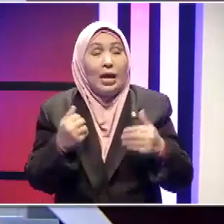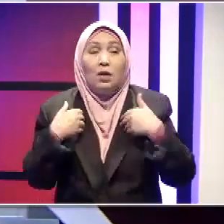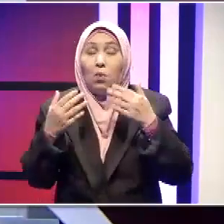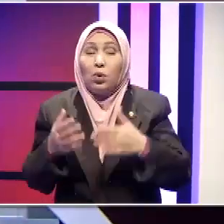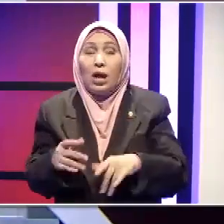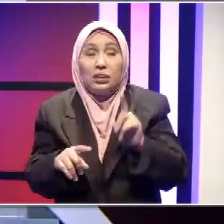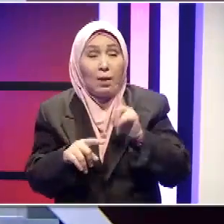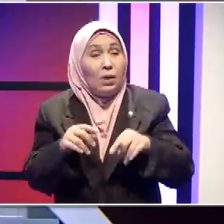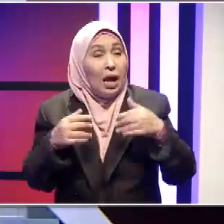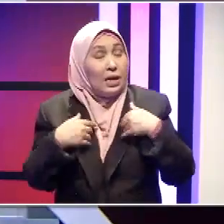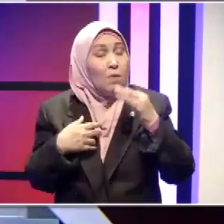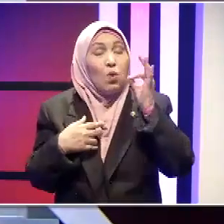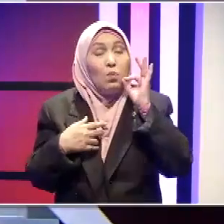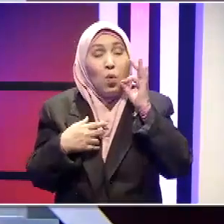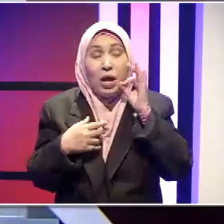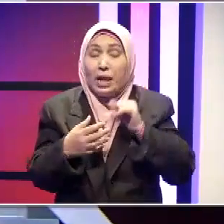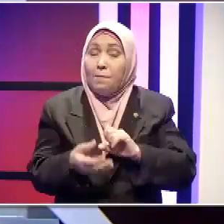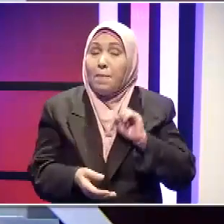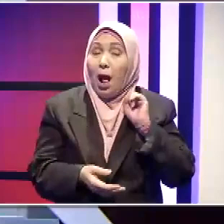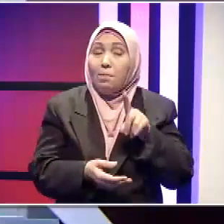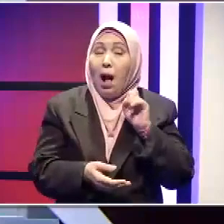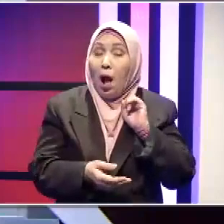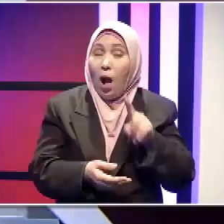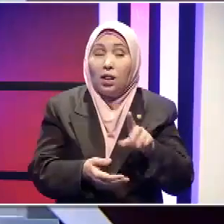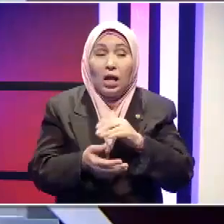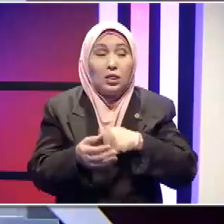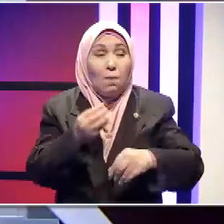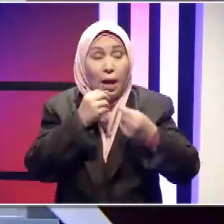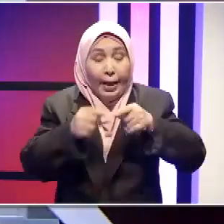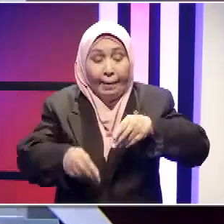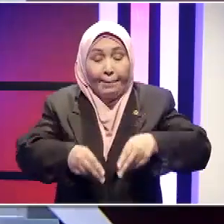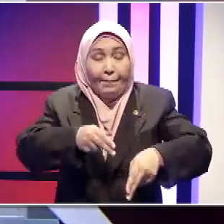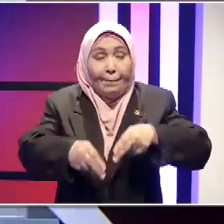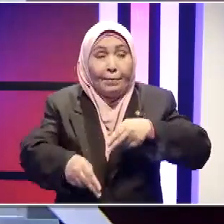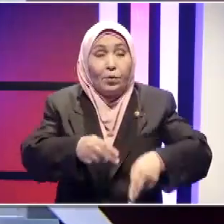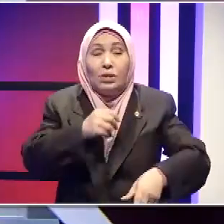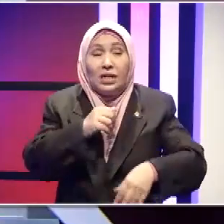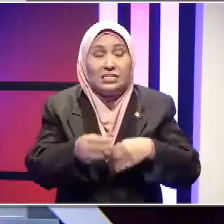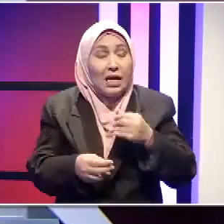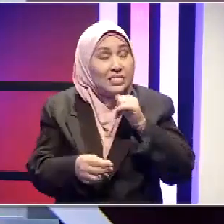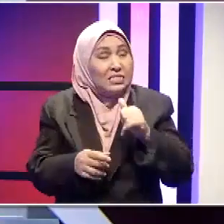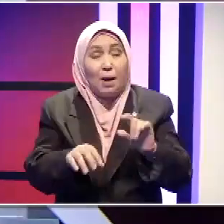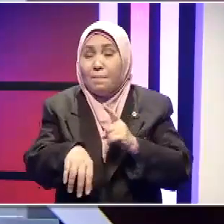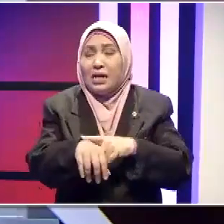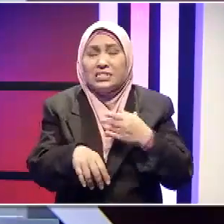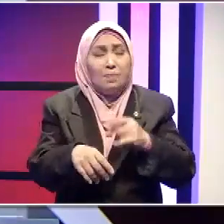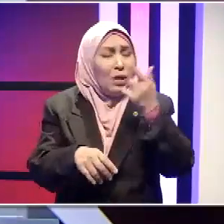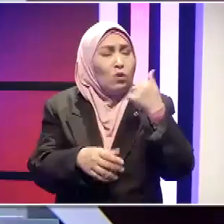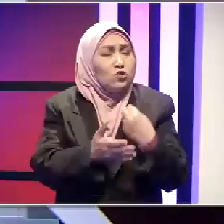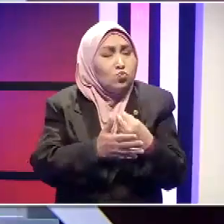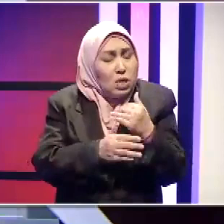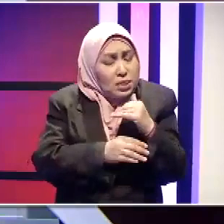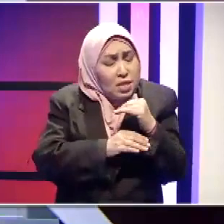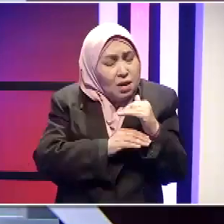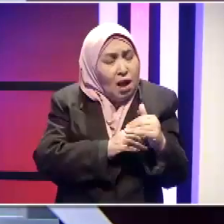uang tapi HD buah-buahan yang mahal-mahal ataupun makan steak pun atau Tempat masuknya berselaput duit yang terhadap